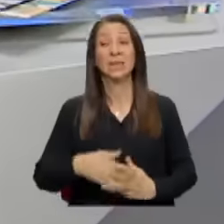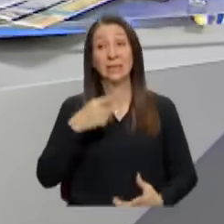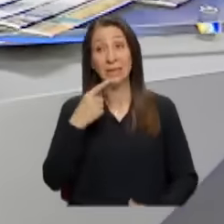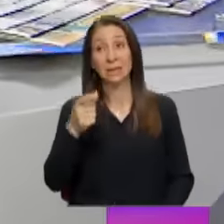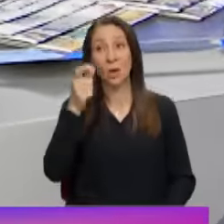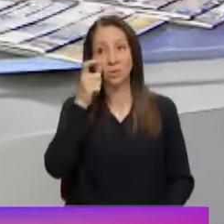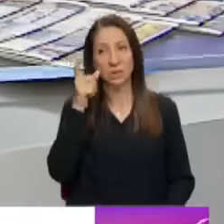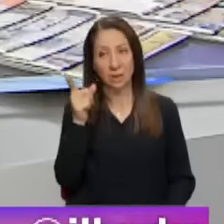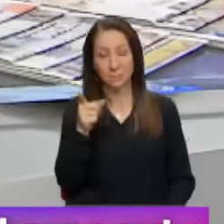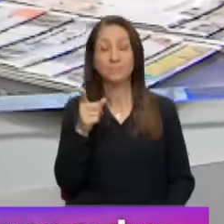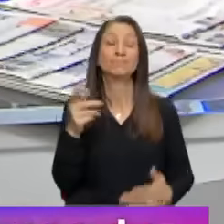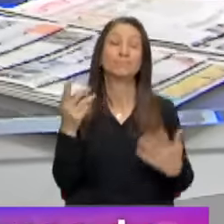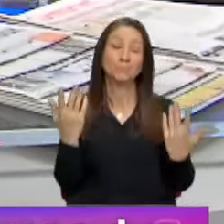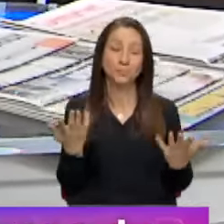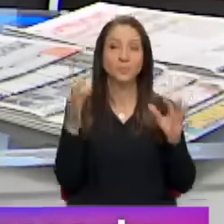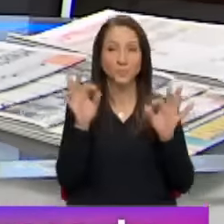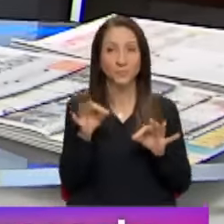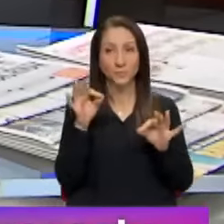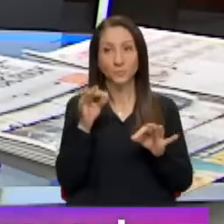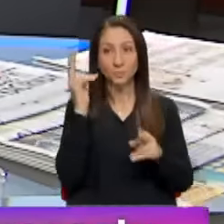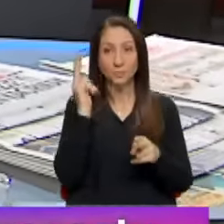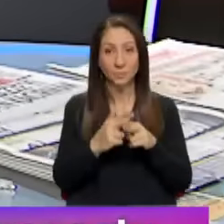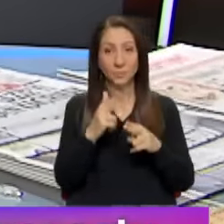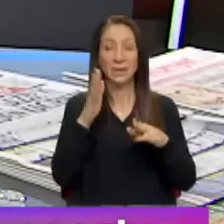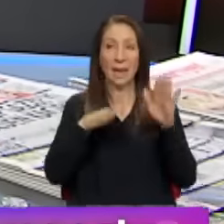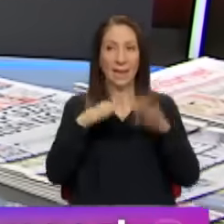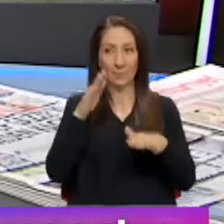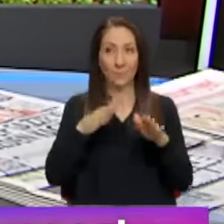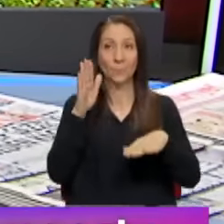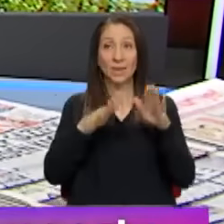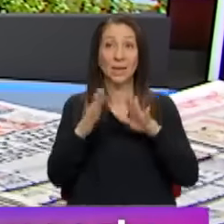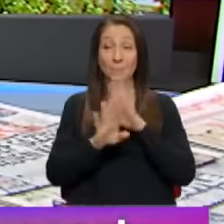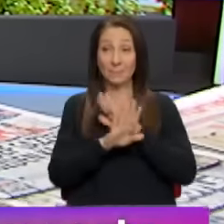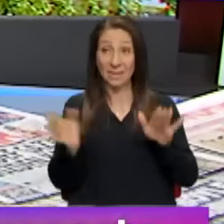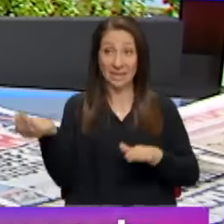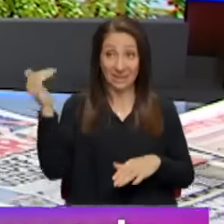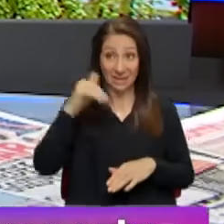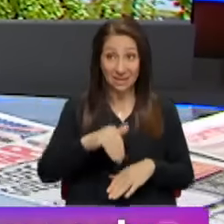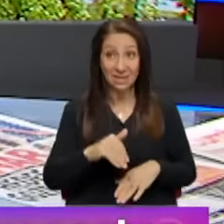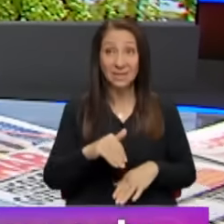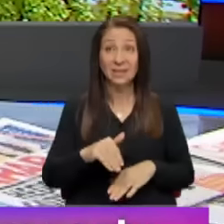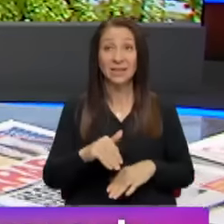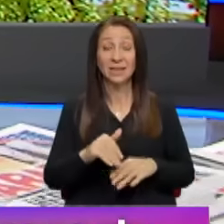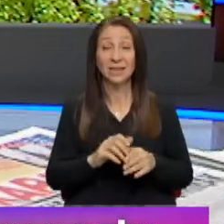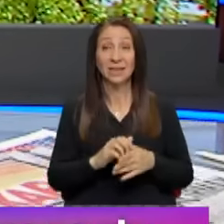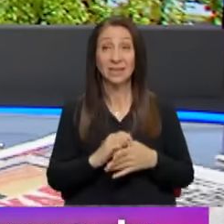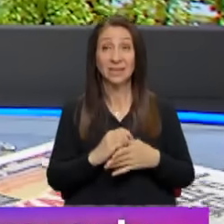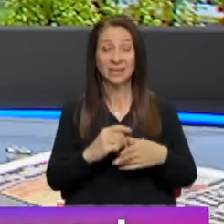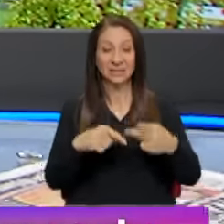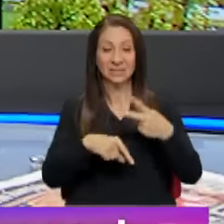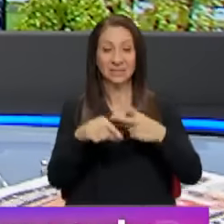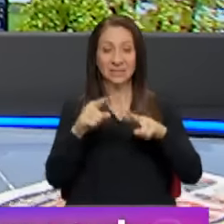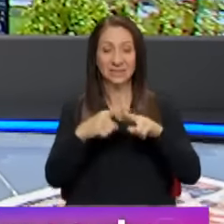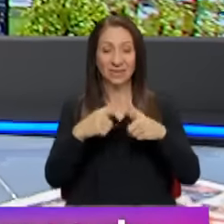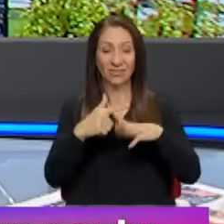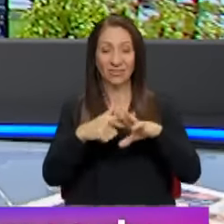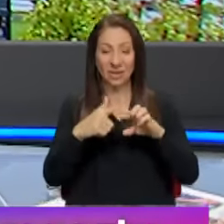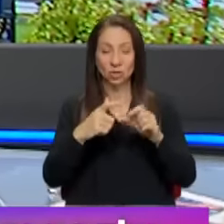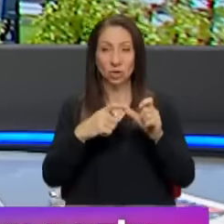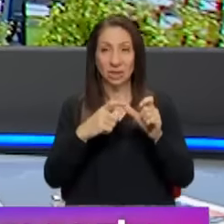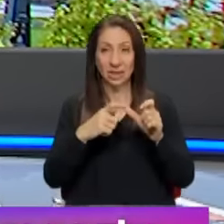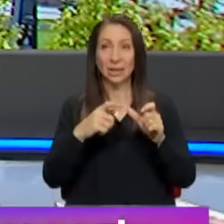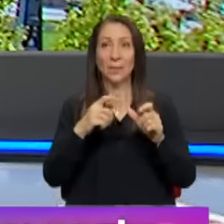Özgür Özel. Peki şimdi hızlı bir şekilde molaya gideceğiz. Molanın dönüşünde Zafer Söken, Çalar Saat Bülten